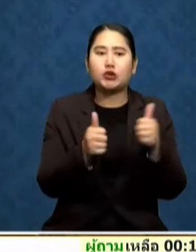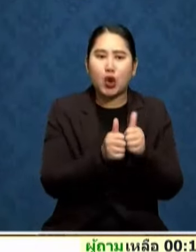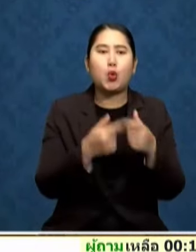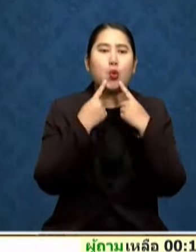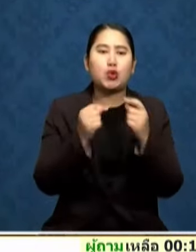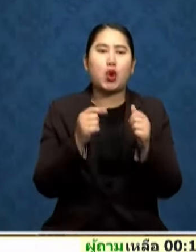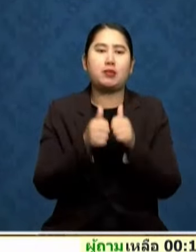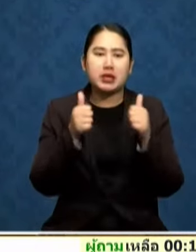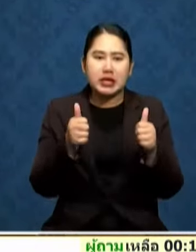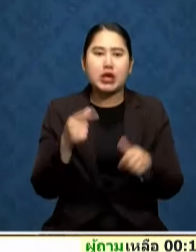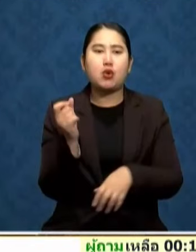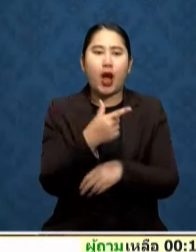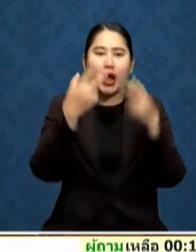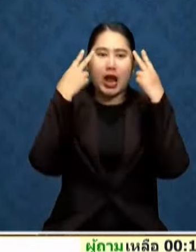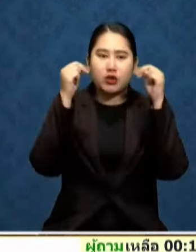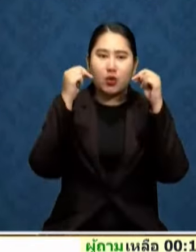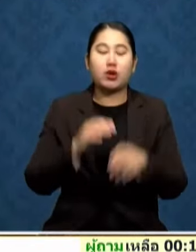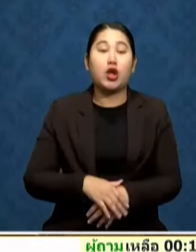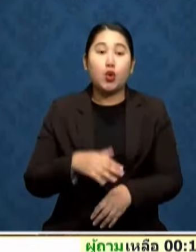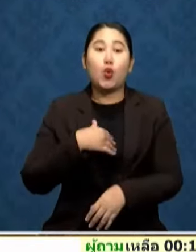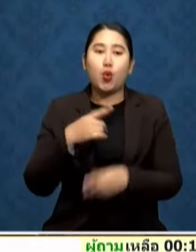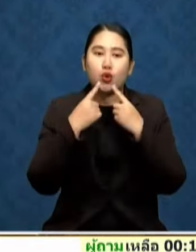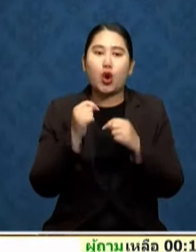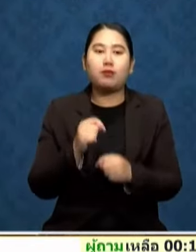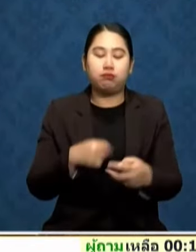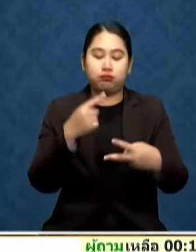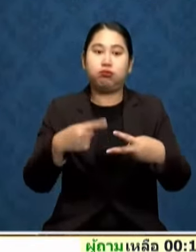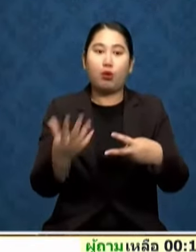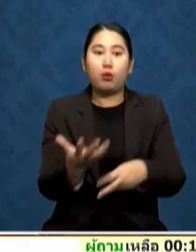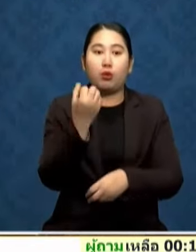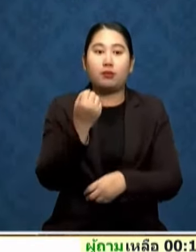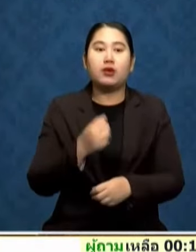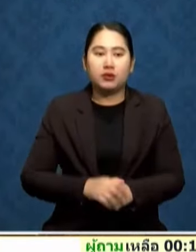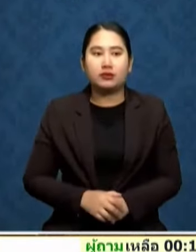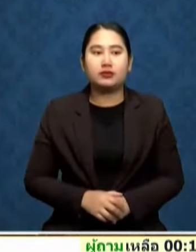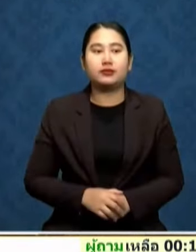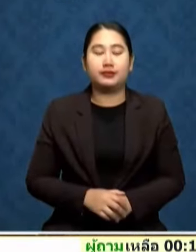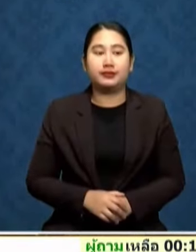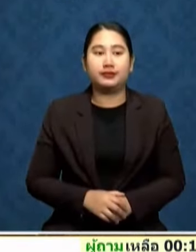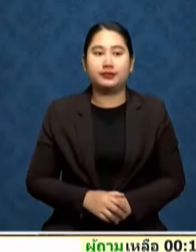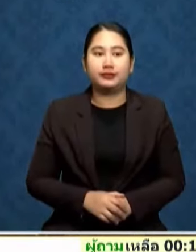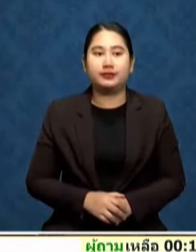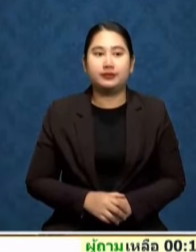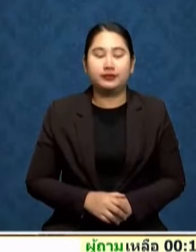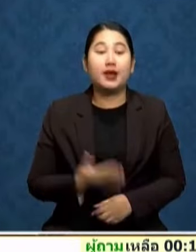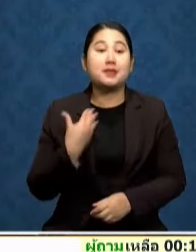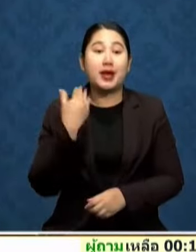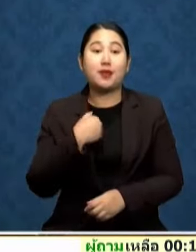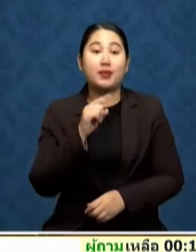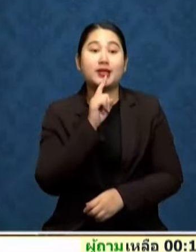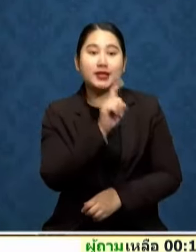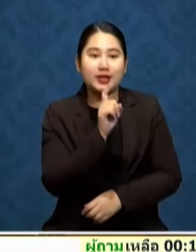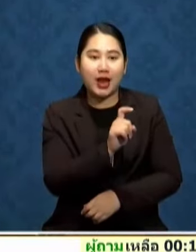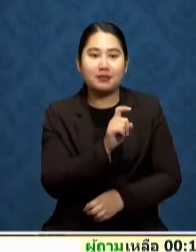อบดีกว่าท่านนายกรัฐมนตรีเมื่อสักครู่ซะอีกนะครับท่านมาทีเดียวตอบทีเดียว2กระทู้เลยนะเพราะฉะนั้นในประเด็นข้อซักถามที่ผม